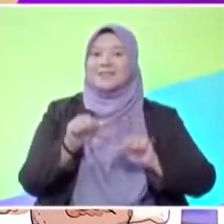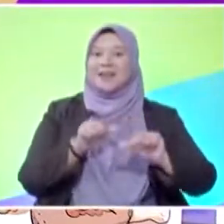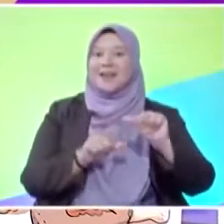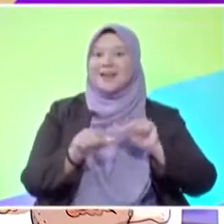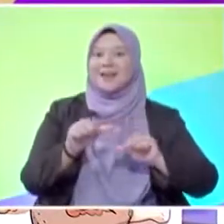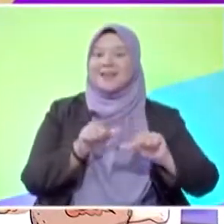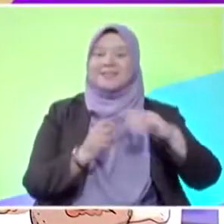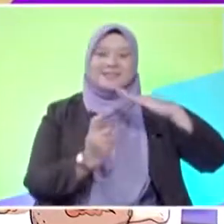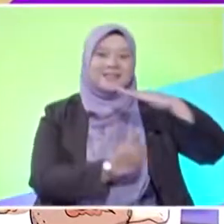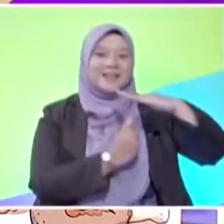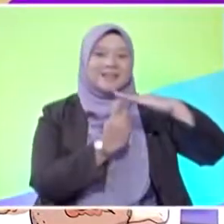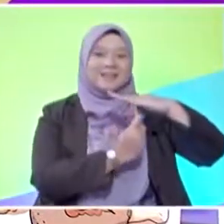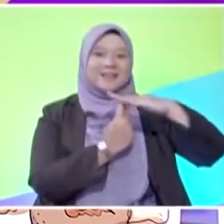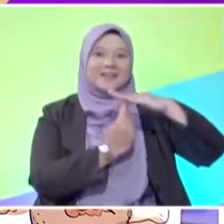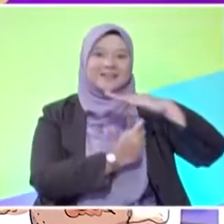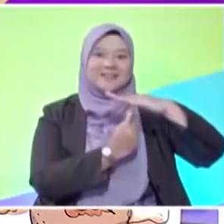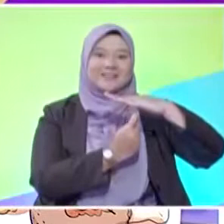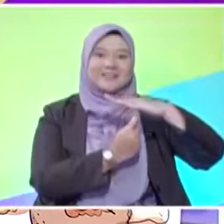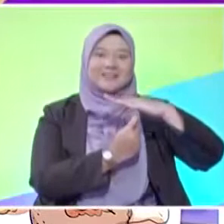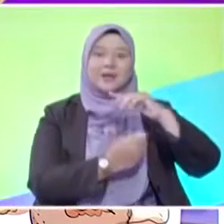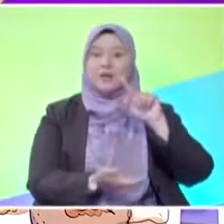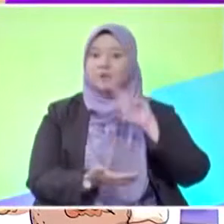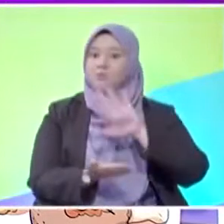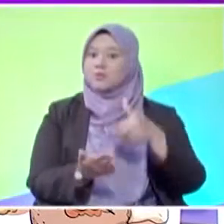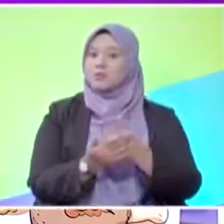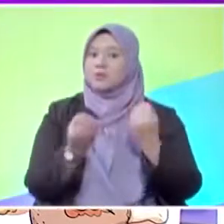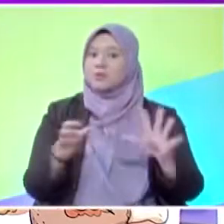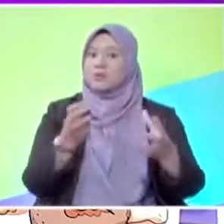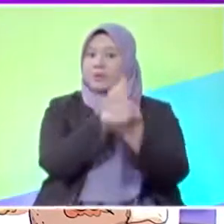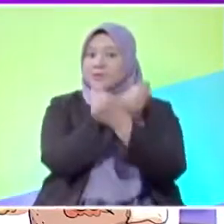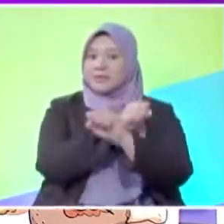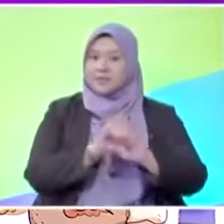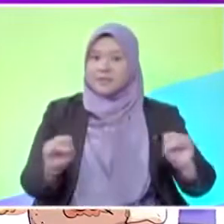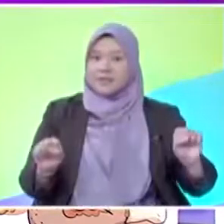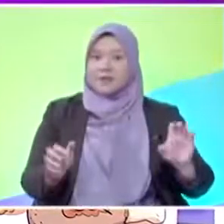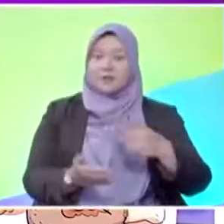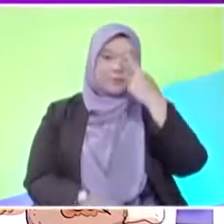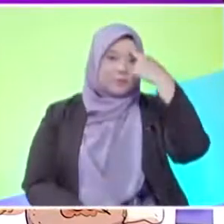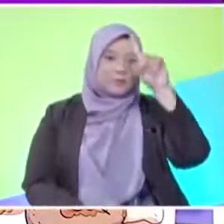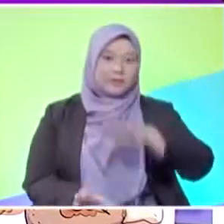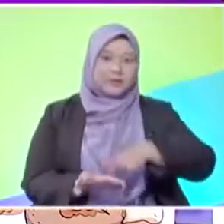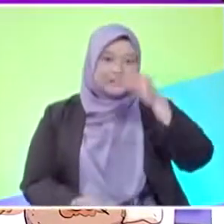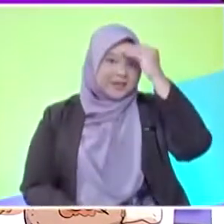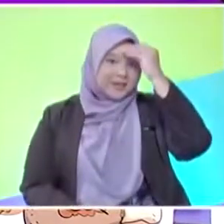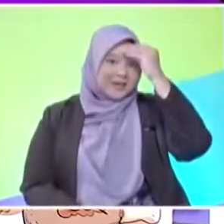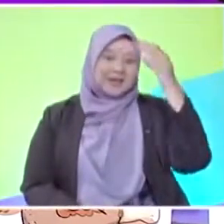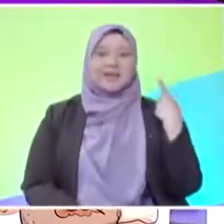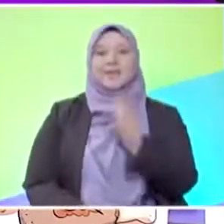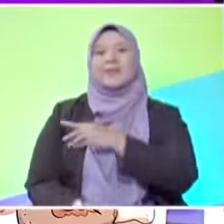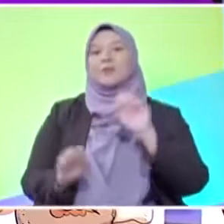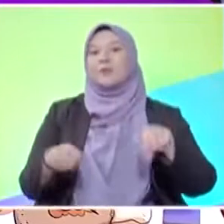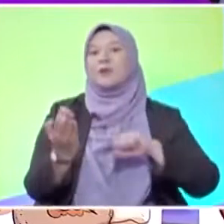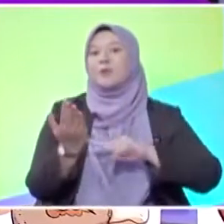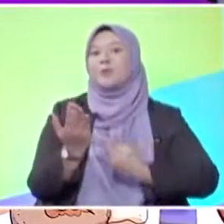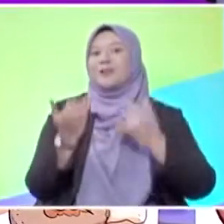awal prasekolah semula Masih dia gitu hahaha Kalau udah bersedia saya pun terwujud sangat nih